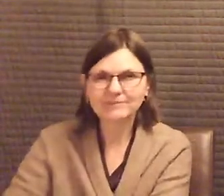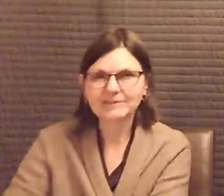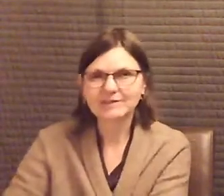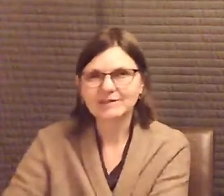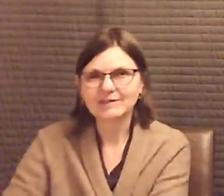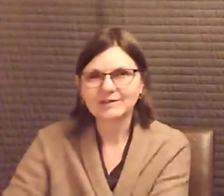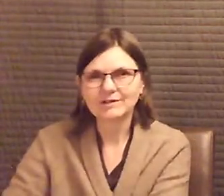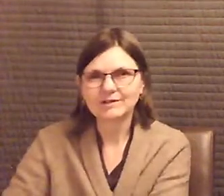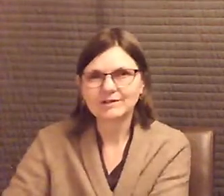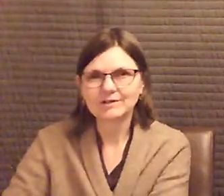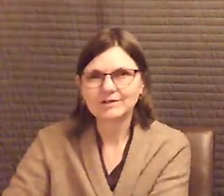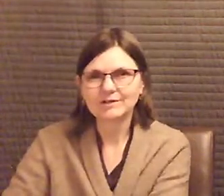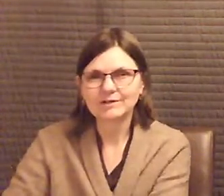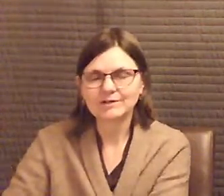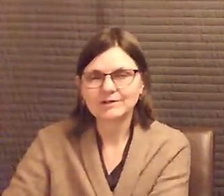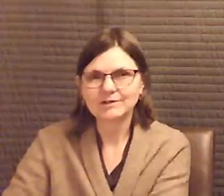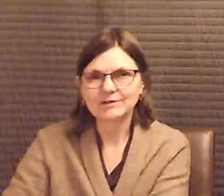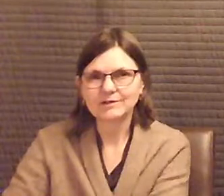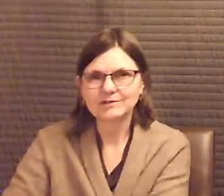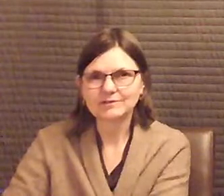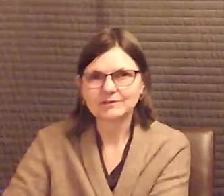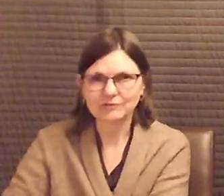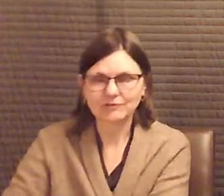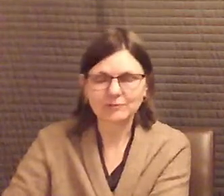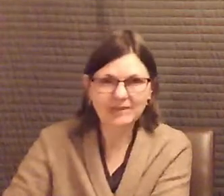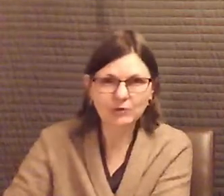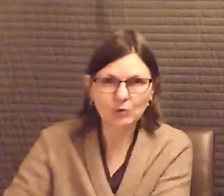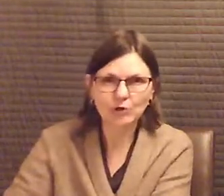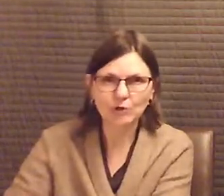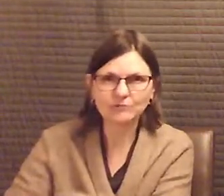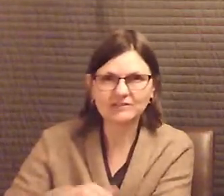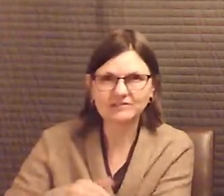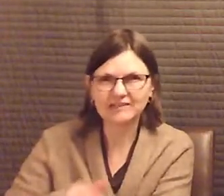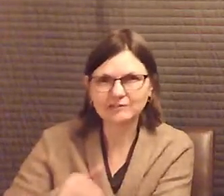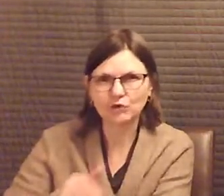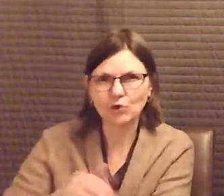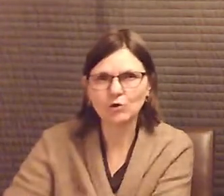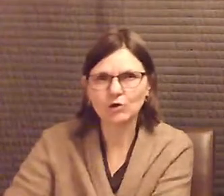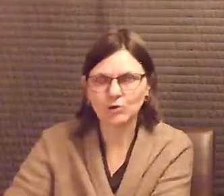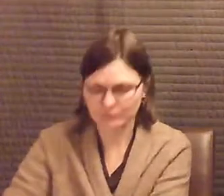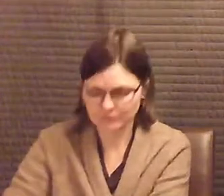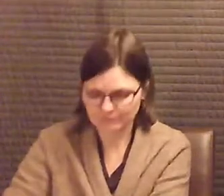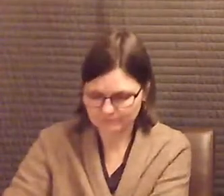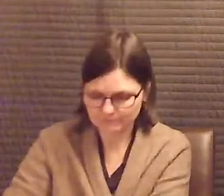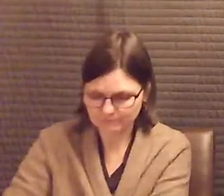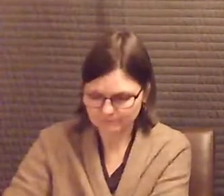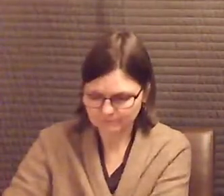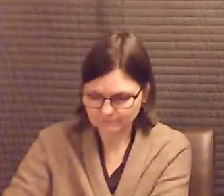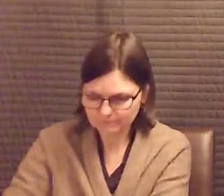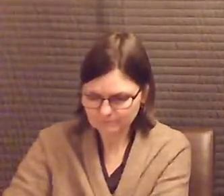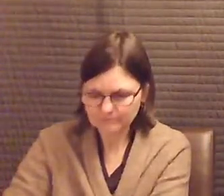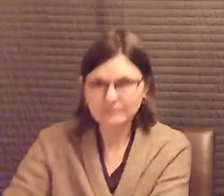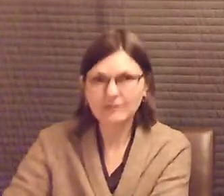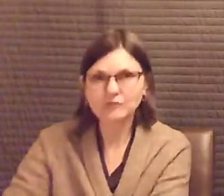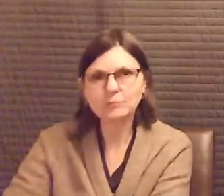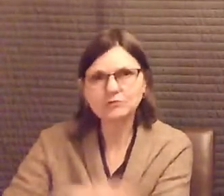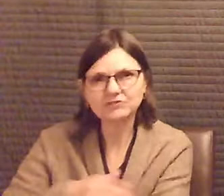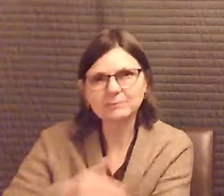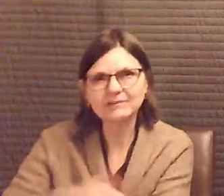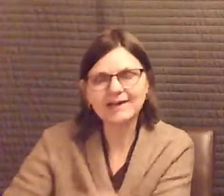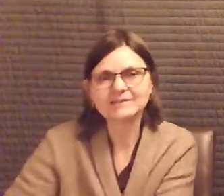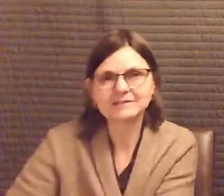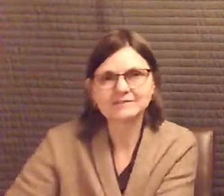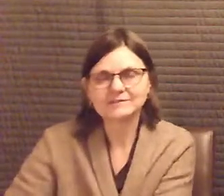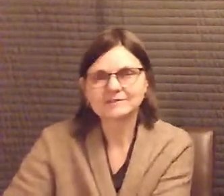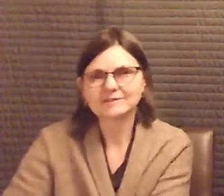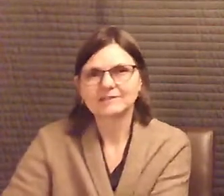jullie hier more of this goal familie dat ze wat meer horen over dit slechte om geplaatst door emilie door approach het zo moeten